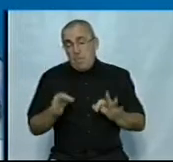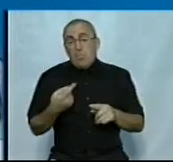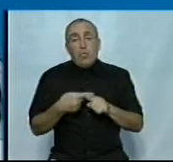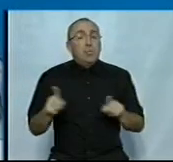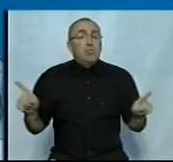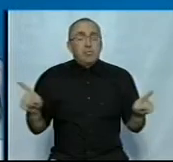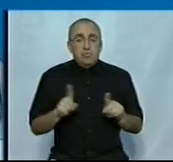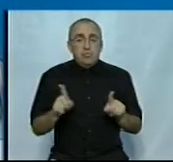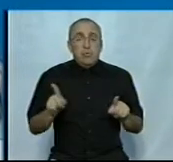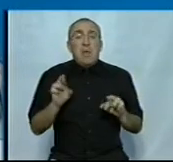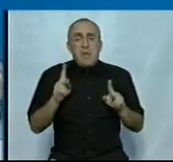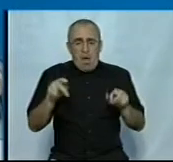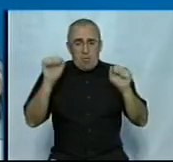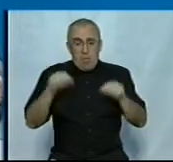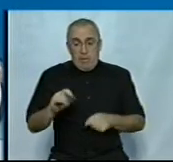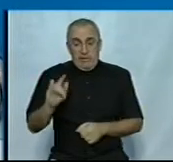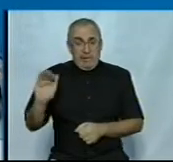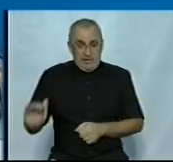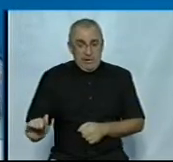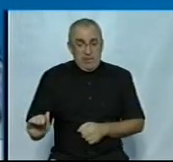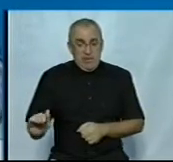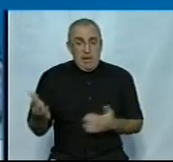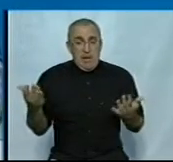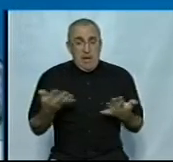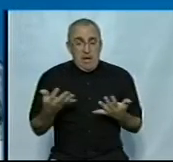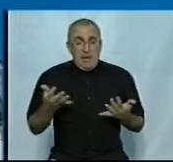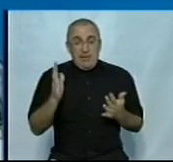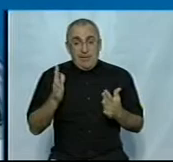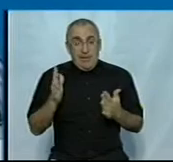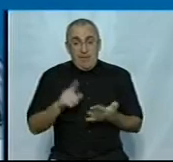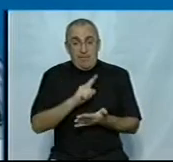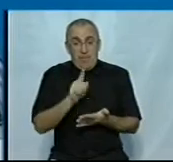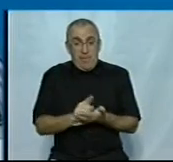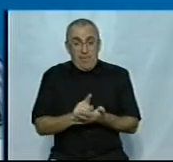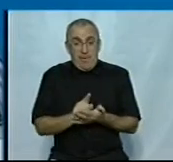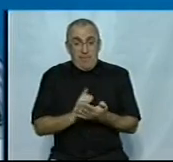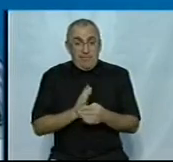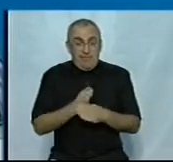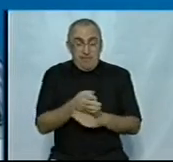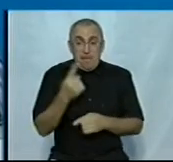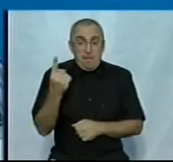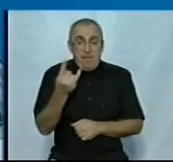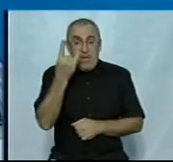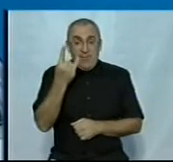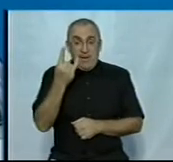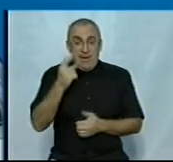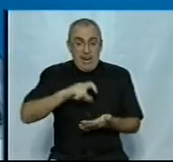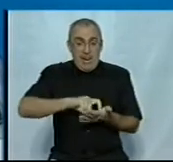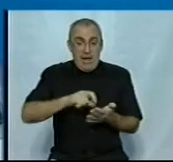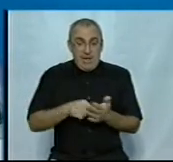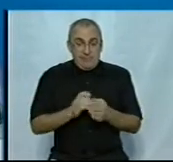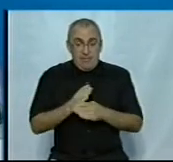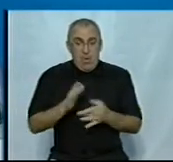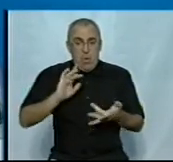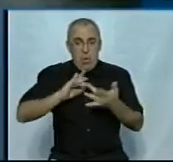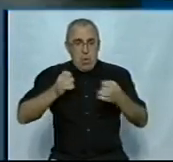що, як можна дитину, яка тільки повинна піти перший раз в перший клас, в